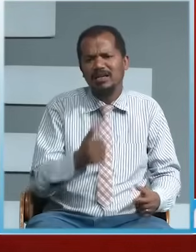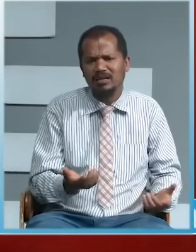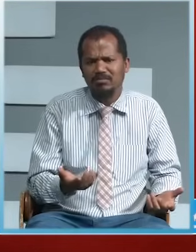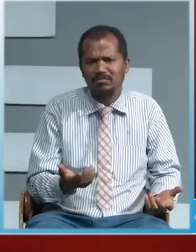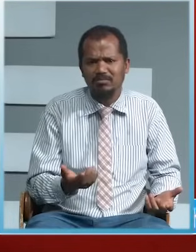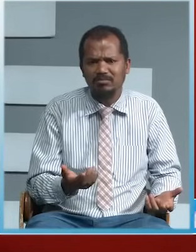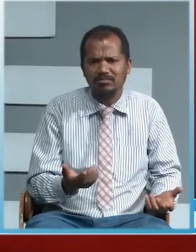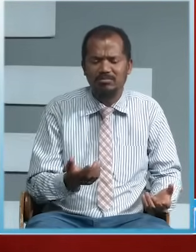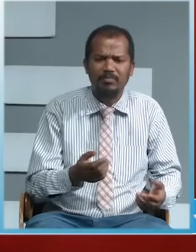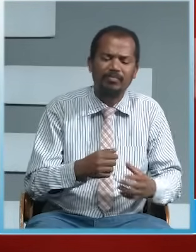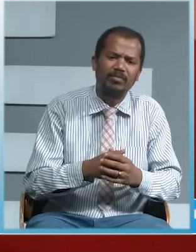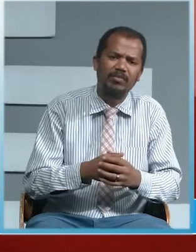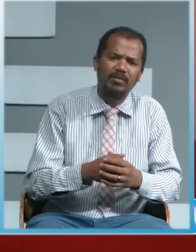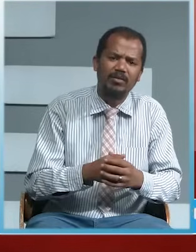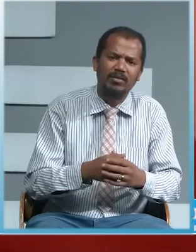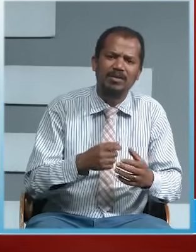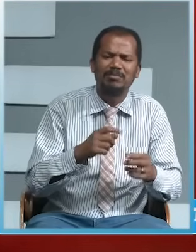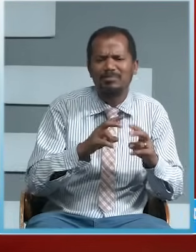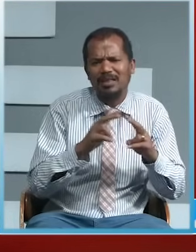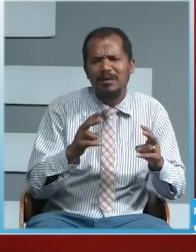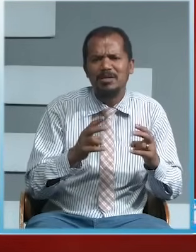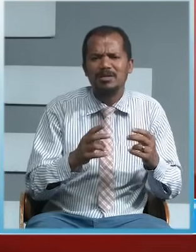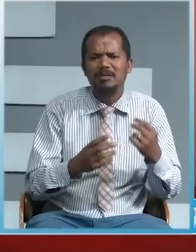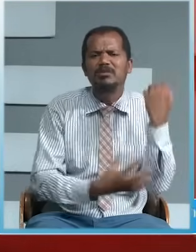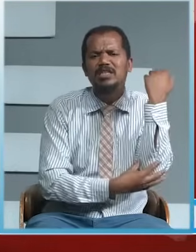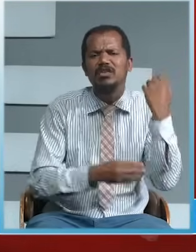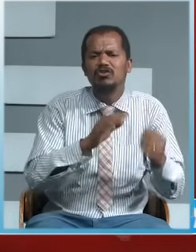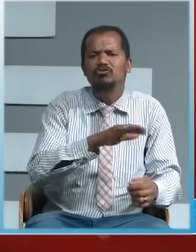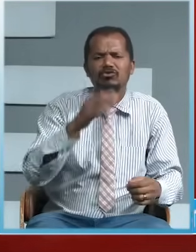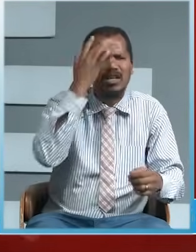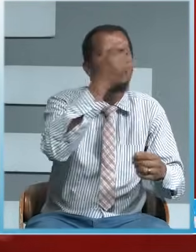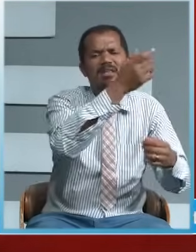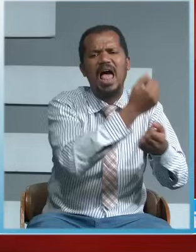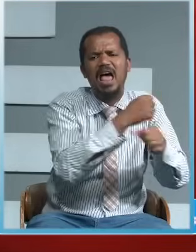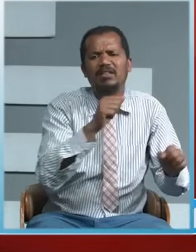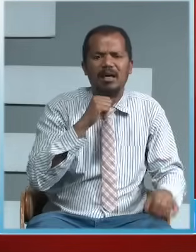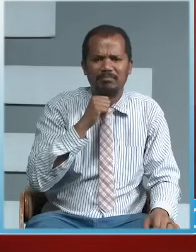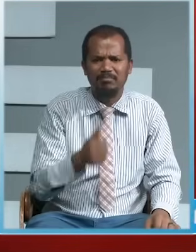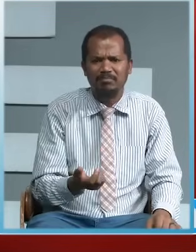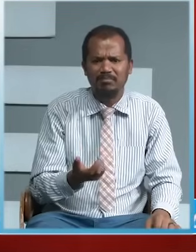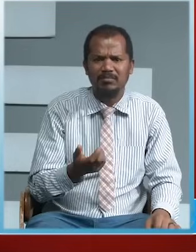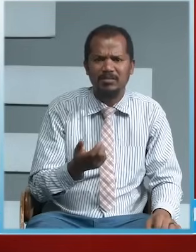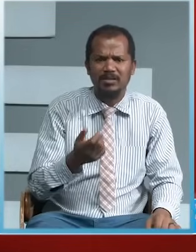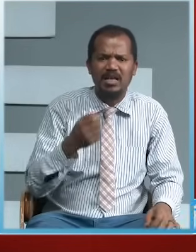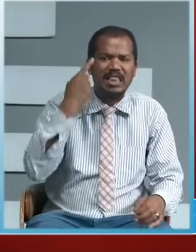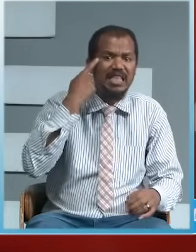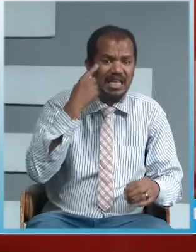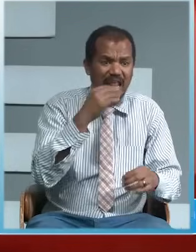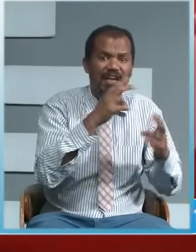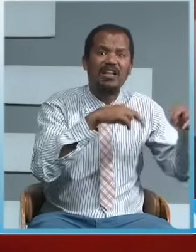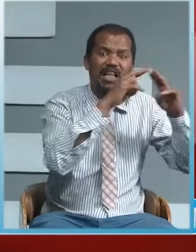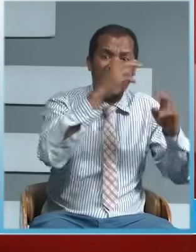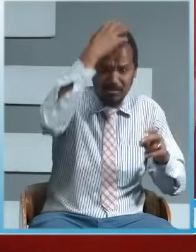ቤተሰቦች ግን ህዝቦችን ምስኪን ልጆችን ለምን አወጣሙ ትግራይና ፌደራል መንግስት